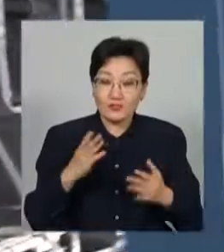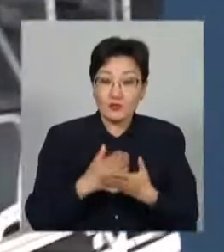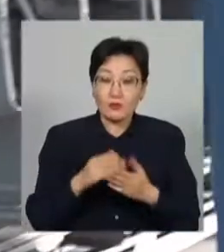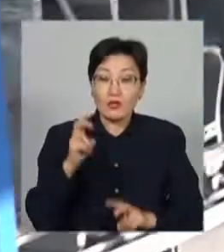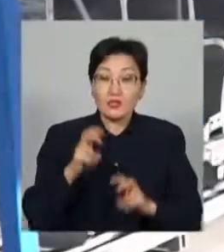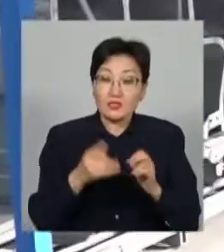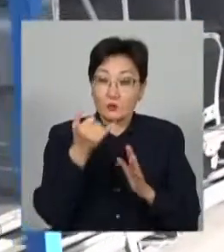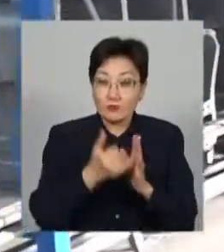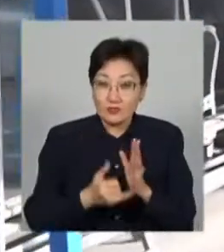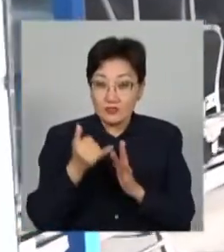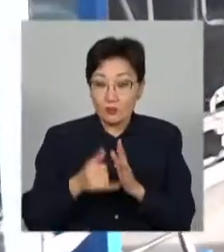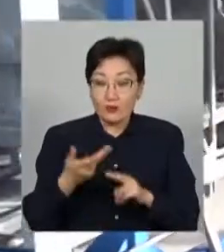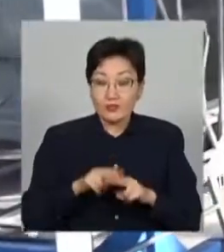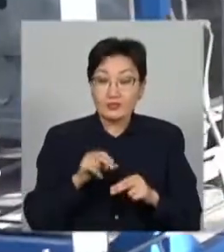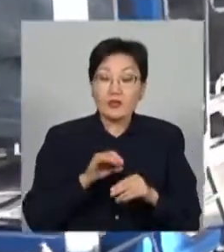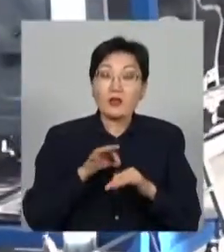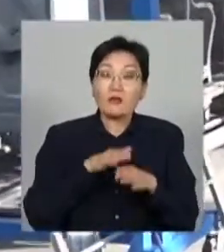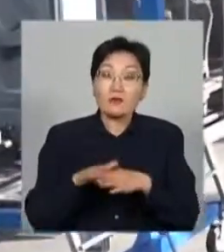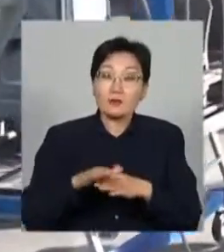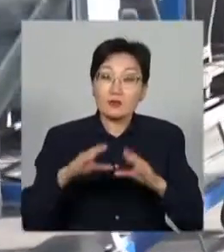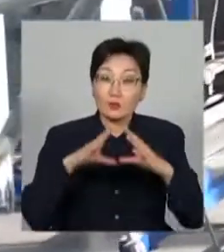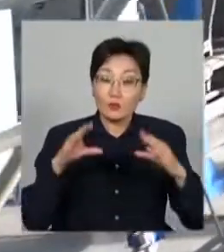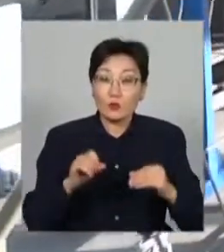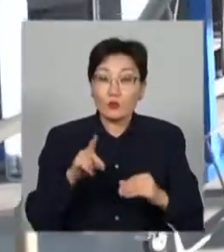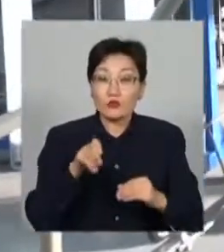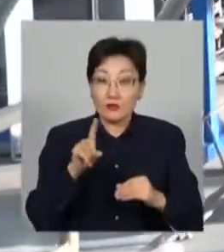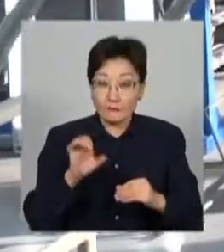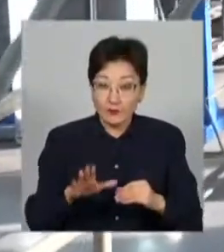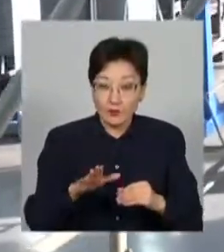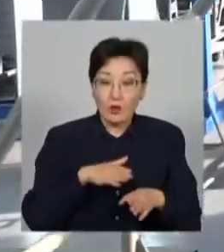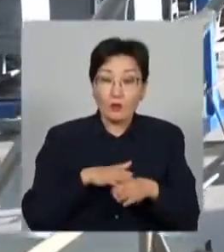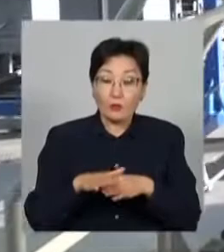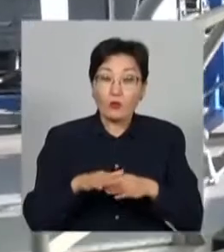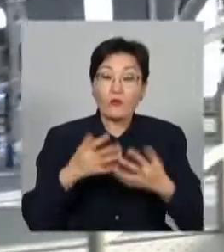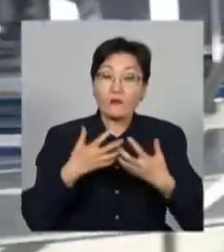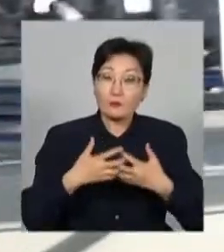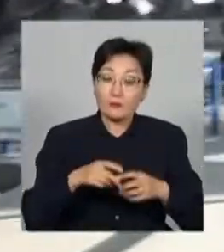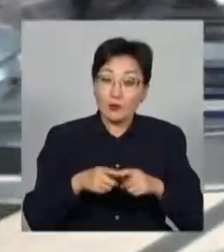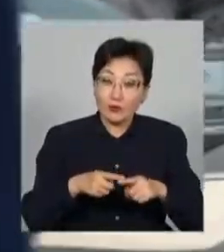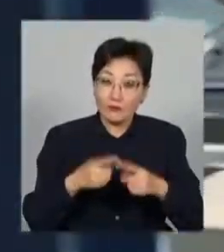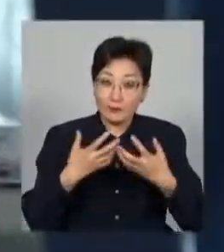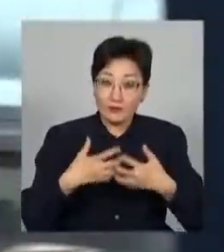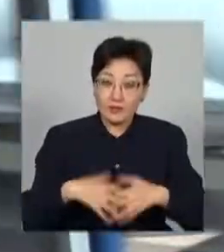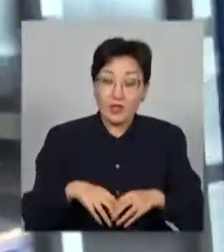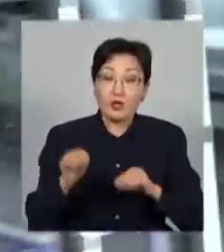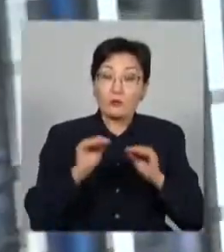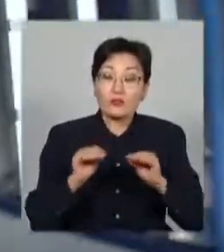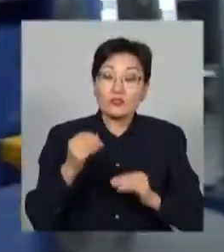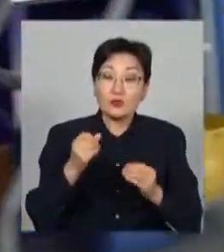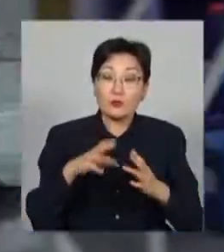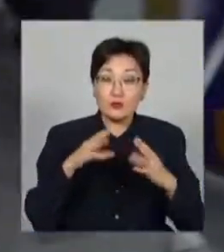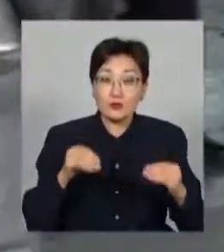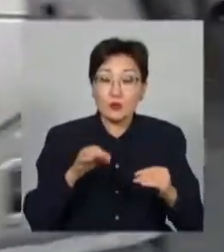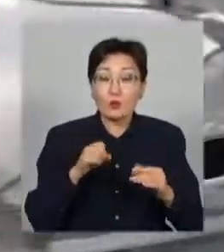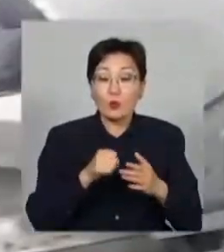цехе сварки, где производят кузов, или как называют его сами сотрудники, полуфабрикаты. Кстати, а вы знали, чтобы создать машину от